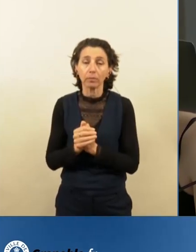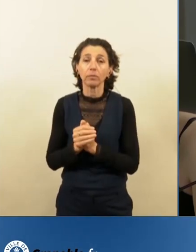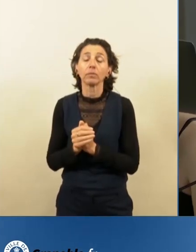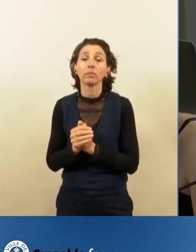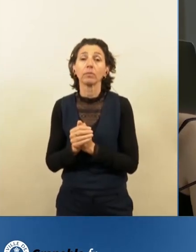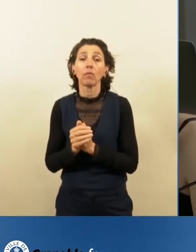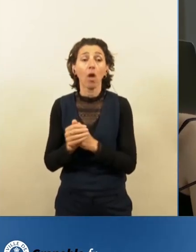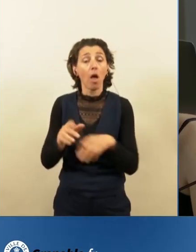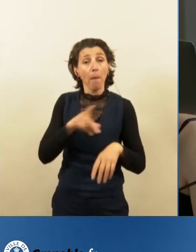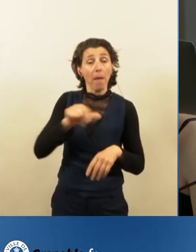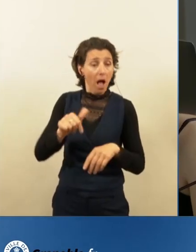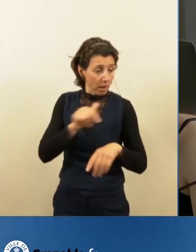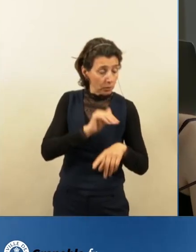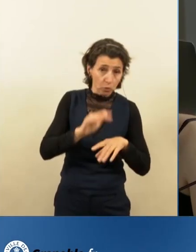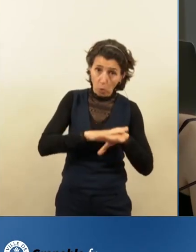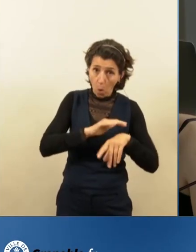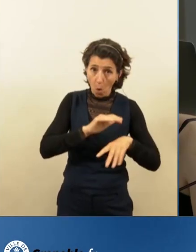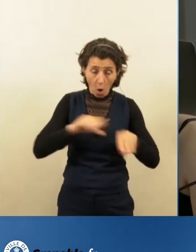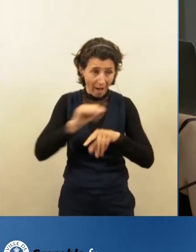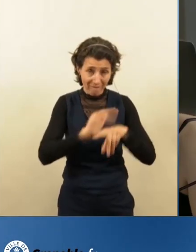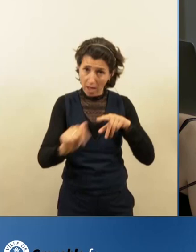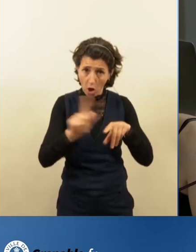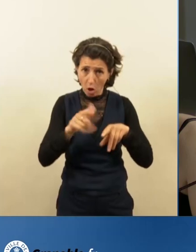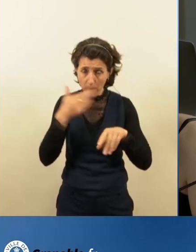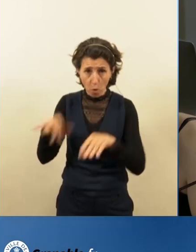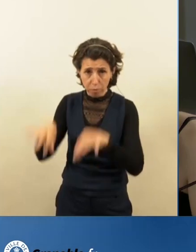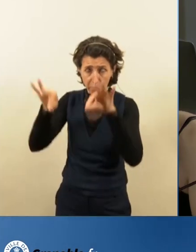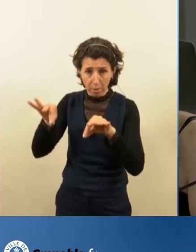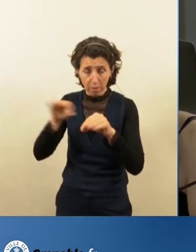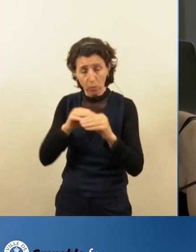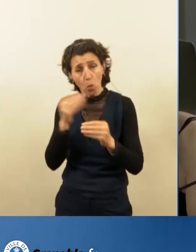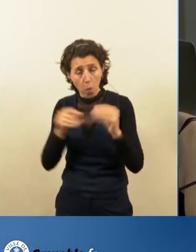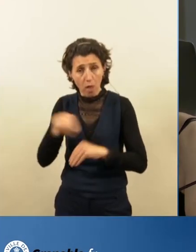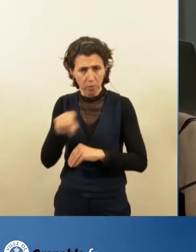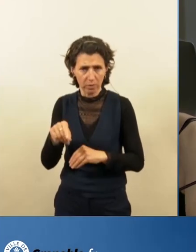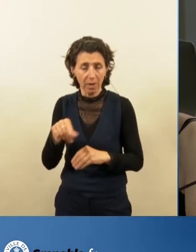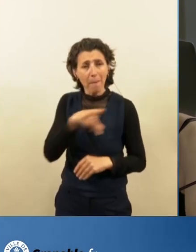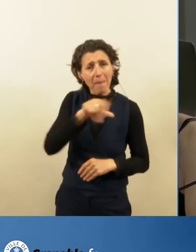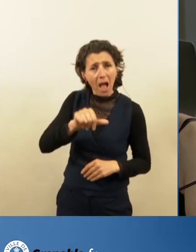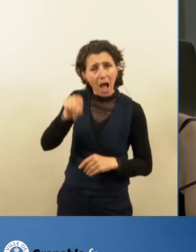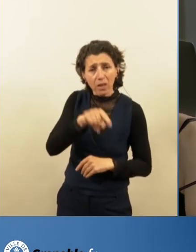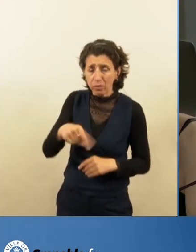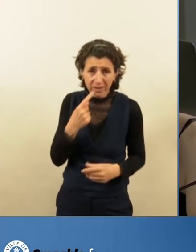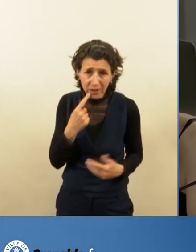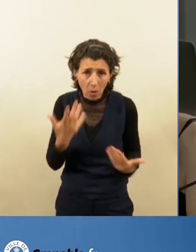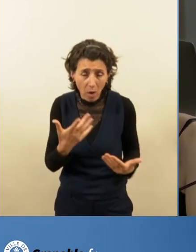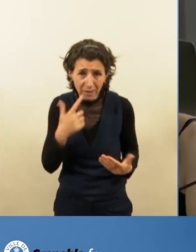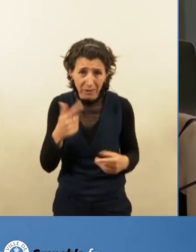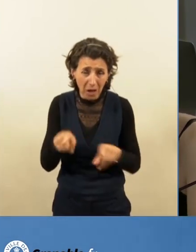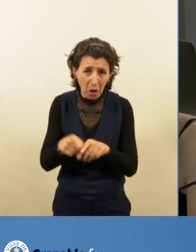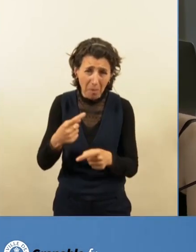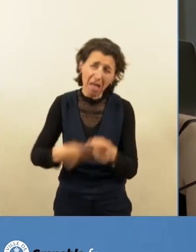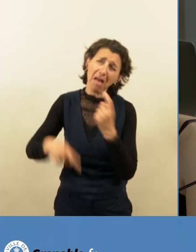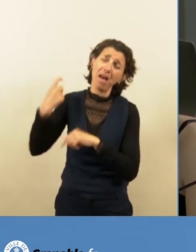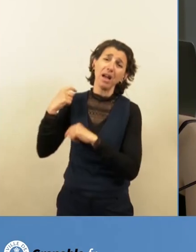plutôt que de l'appliquer mais qu'est-ce que ça veut dire faire annuler ce PPA ça veut dire repartir dans deux ans de procédure de